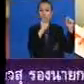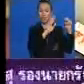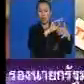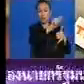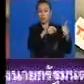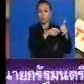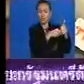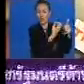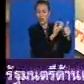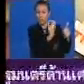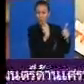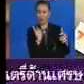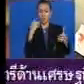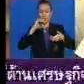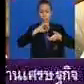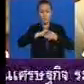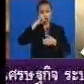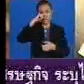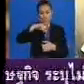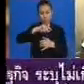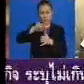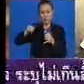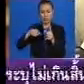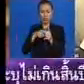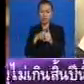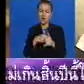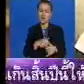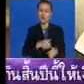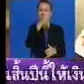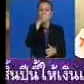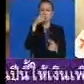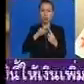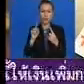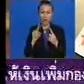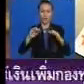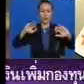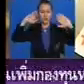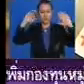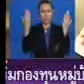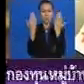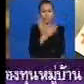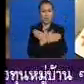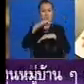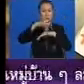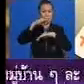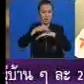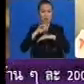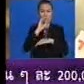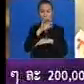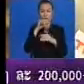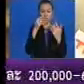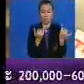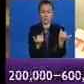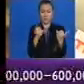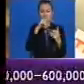กัมพูชาออกมาระบุว่าความสัมพันธ์ไทยกัมพูชาจะดีขึ้นก็ต่อเมื่อเปลี่ยนรัฐบาลและการให้สัมภาษณ์ของสมเด็จฮุนเซนไม่ถือเป็นการ